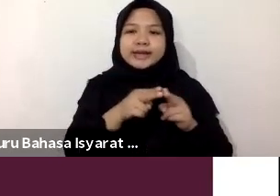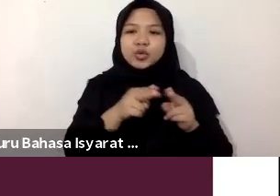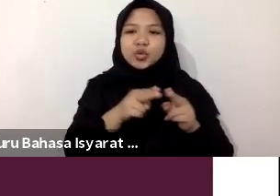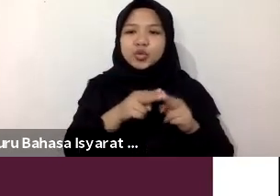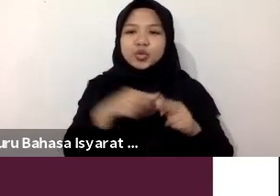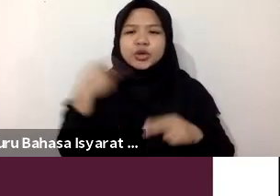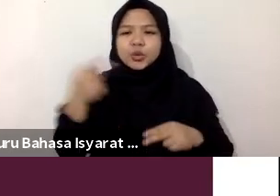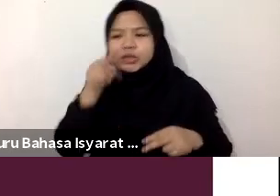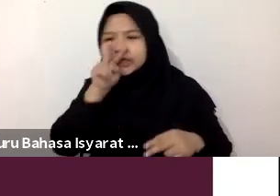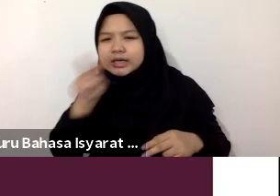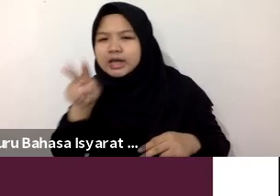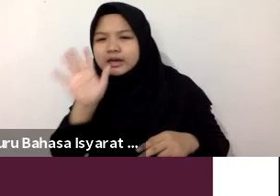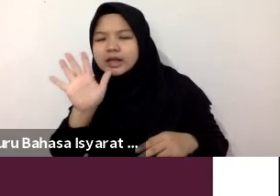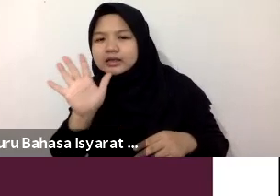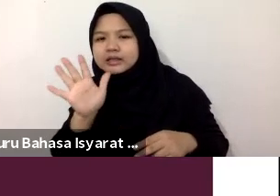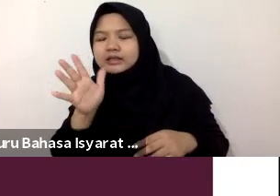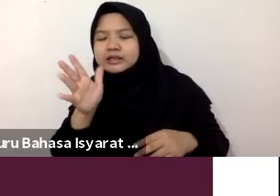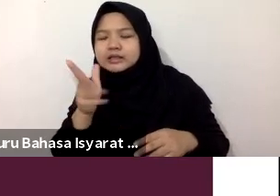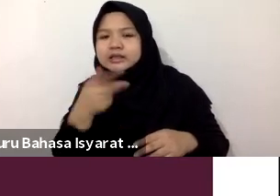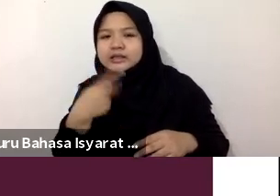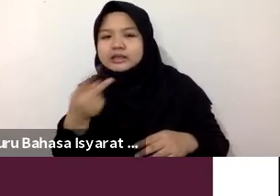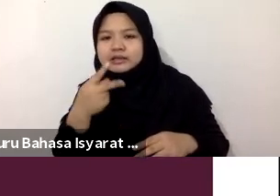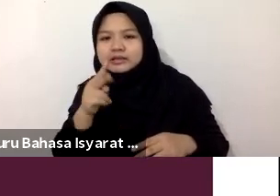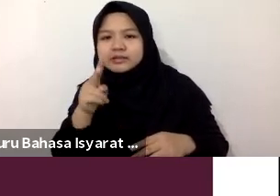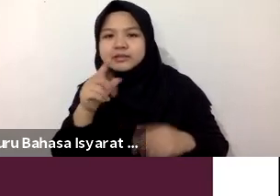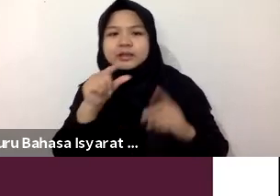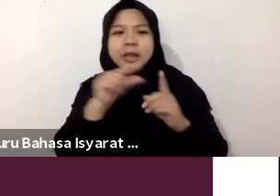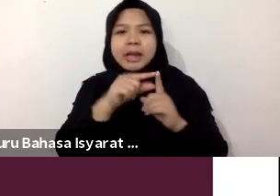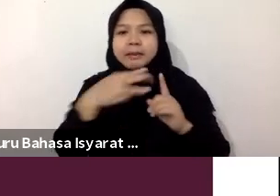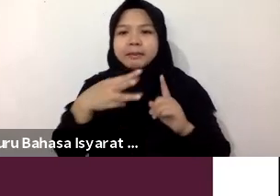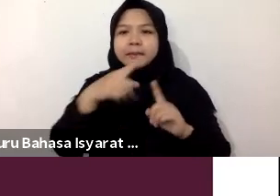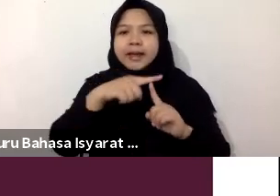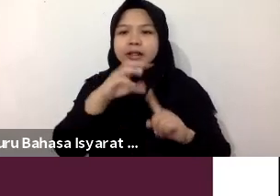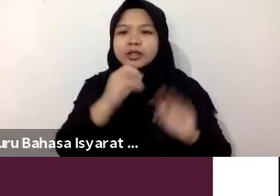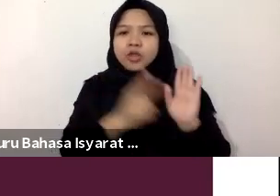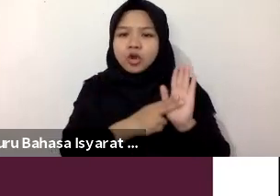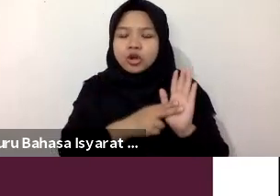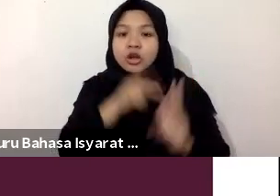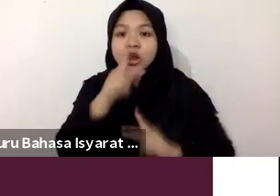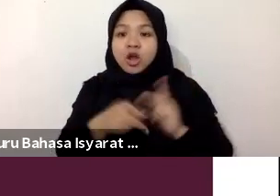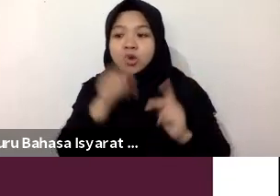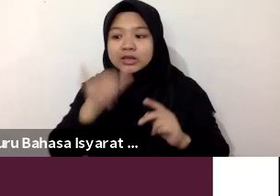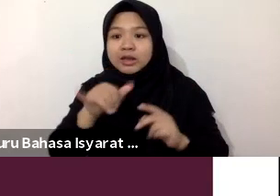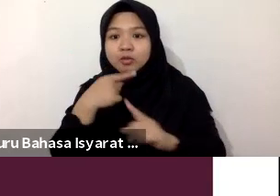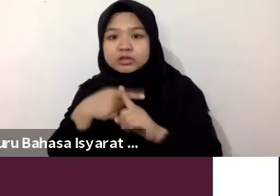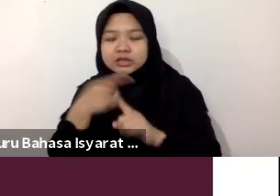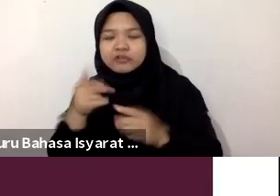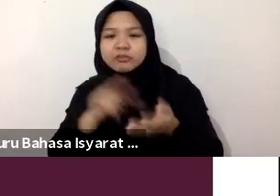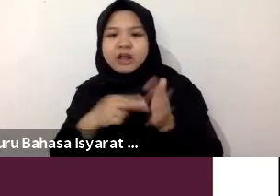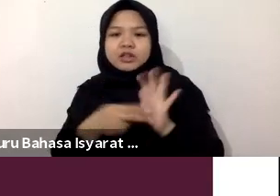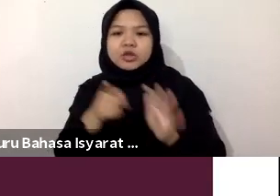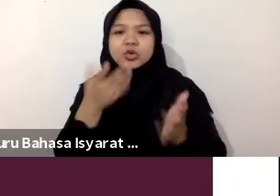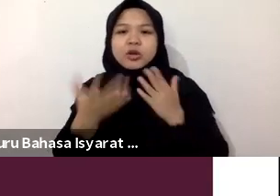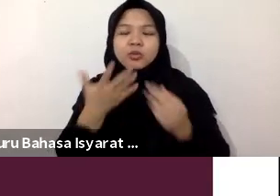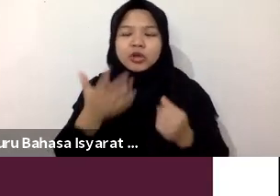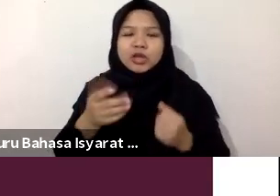akan dilihat adalah nanti keton, yang kita sebut keton. Nanti kalau dia ada positif, berarti itu ada indikasi memang